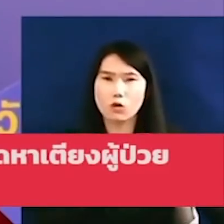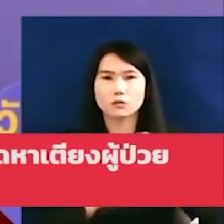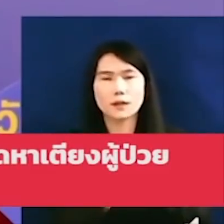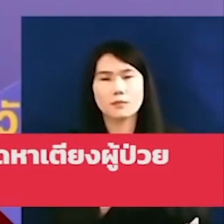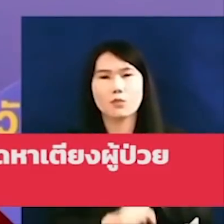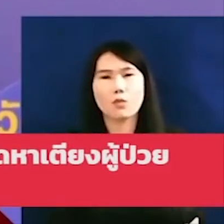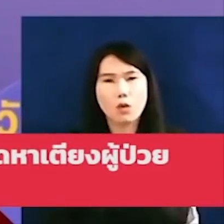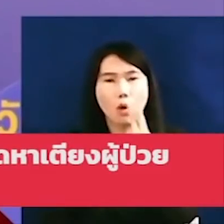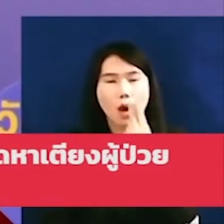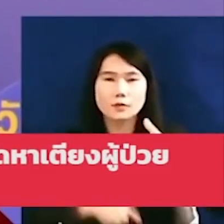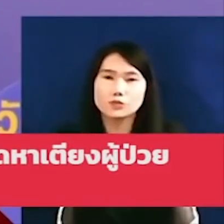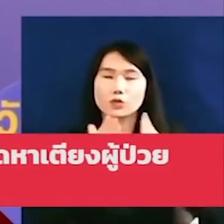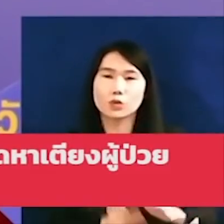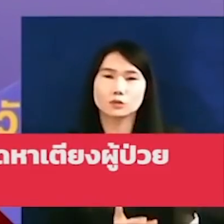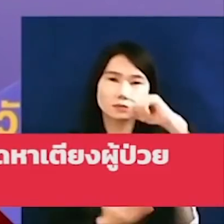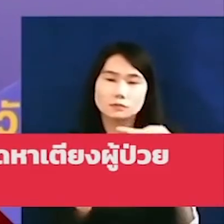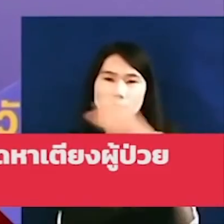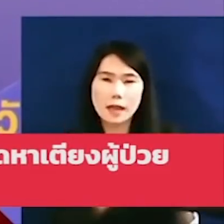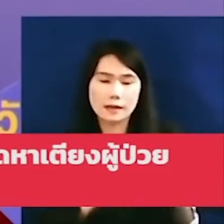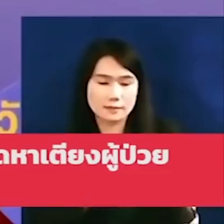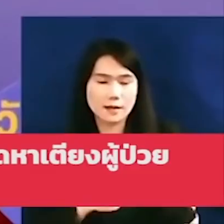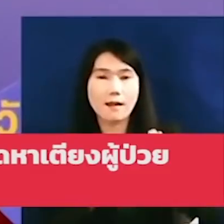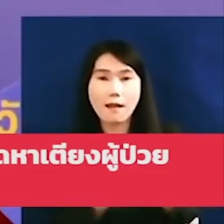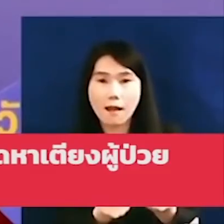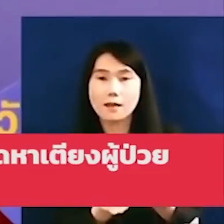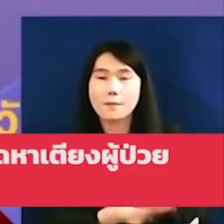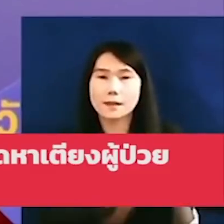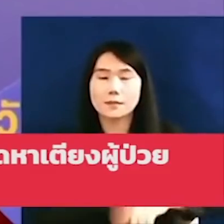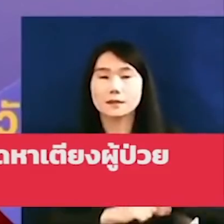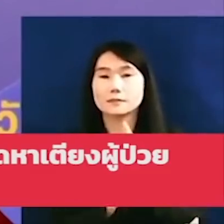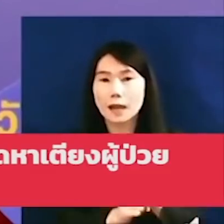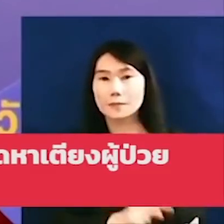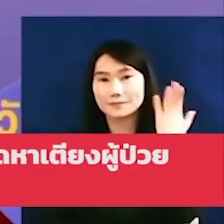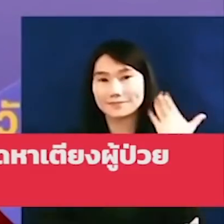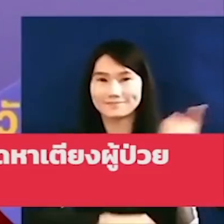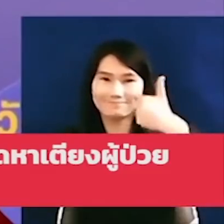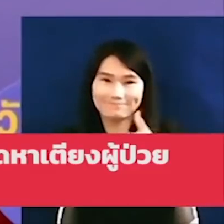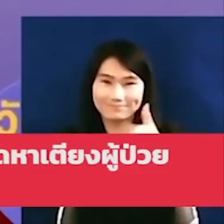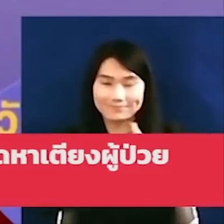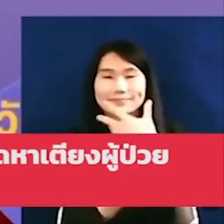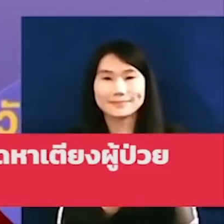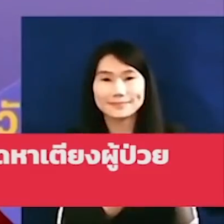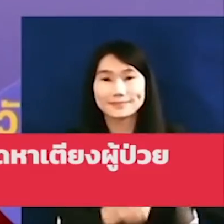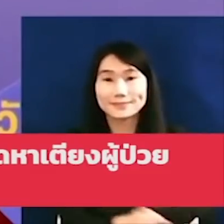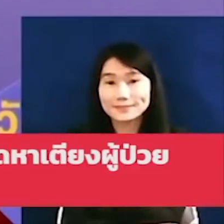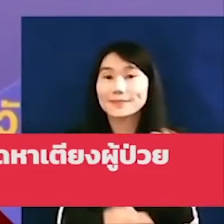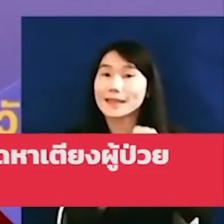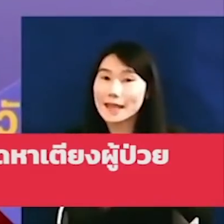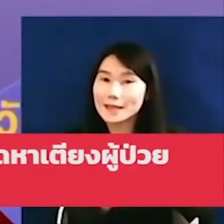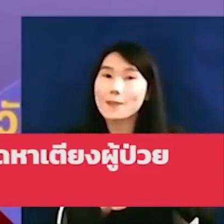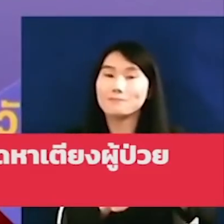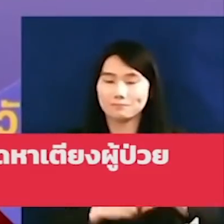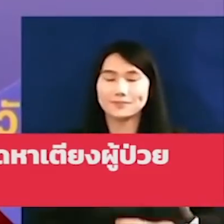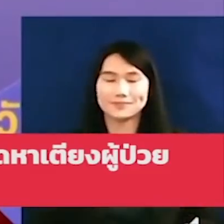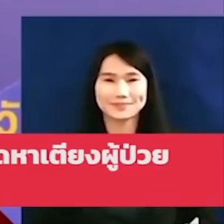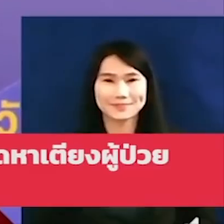ที่ผ่านมาเตียงที่เพิ่มได้จำนวนมากและเร็วคือฮอสพิทอลและโรงพยาบาลสนามรับเคสสีเขียวได้อย่างปลอดภัยและ